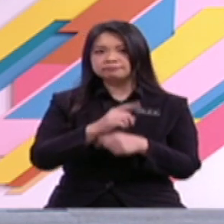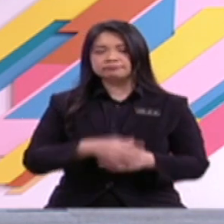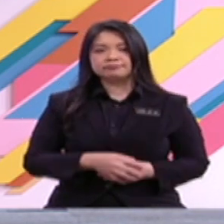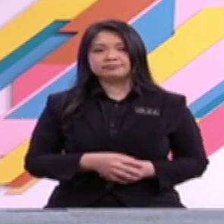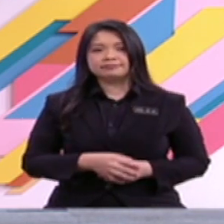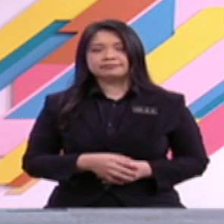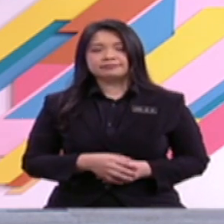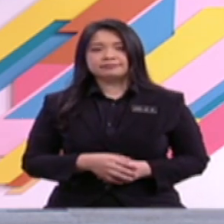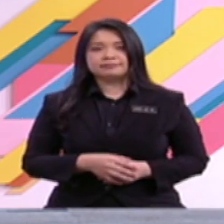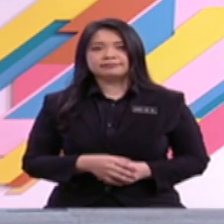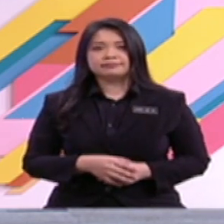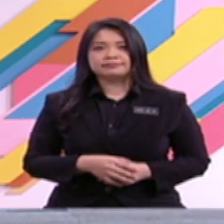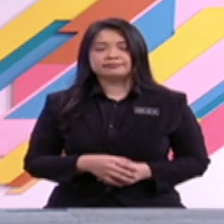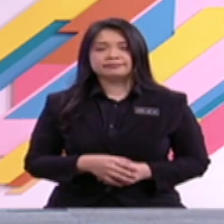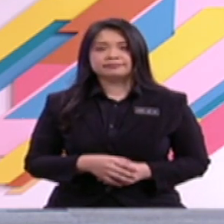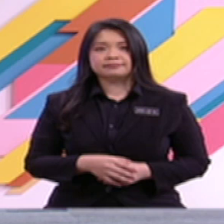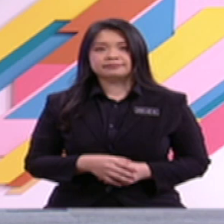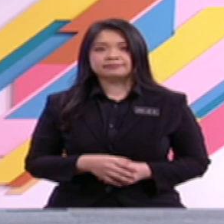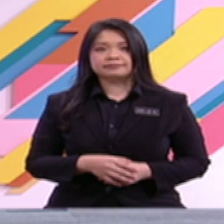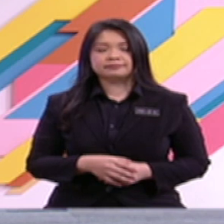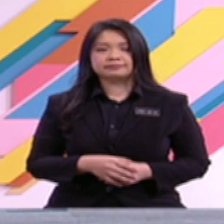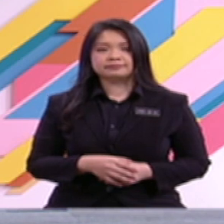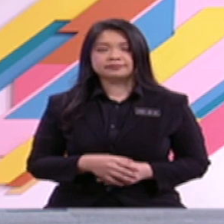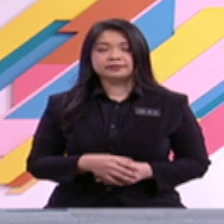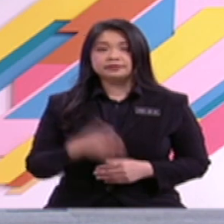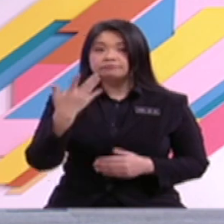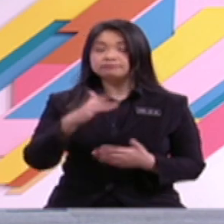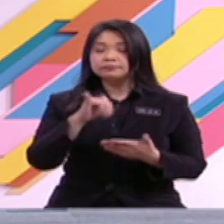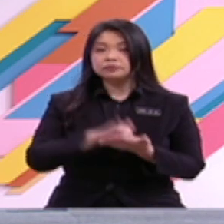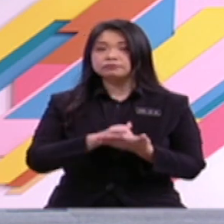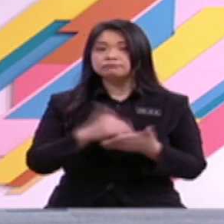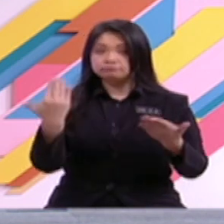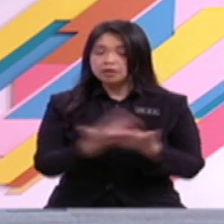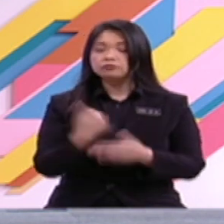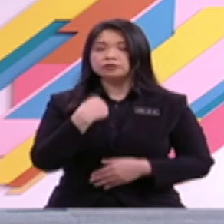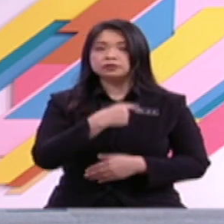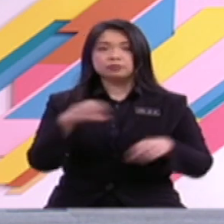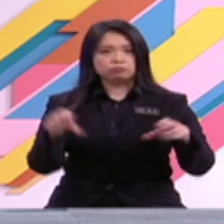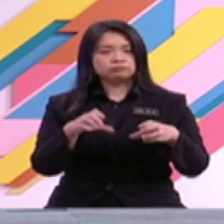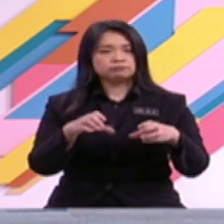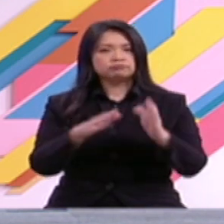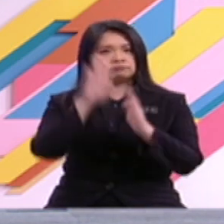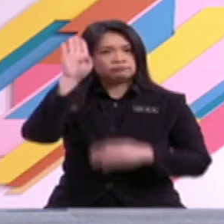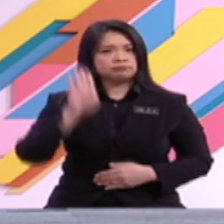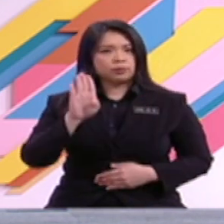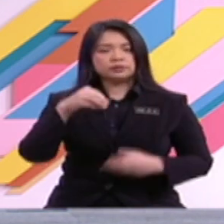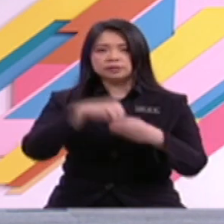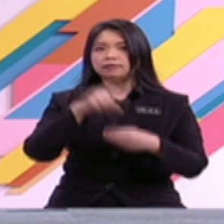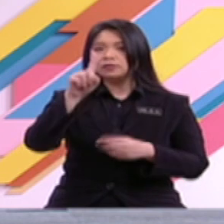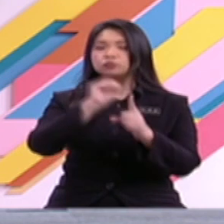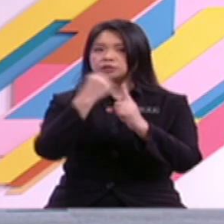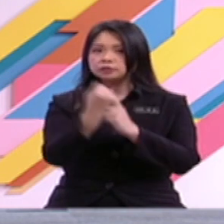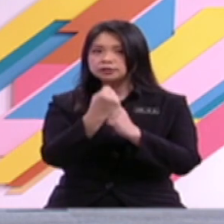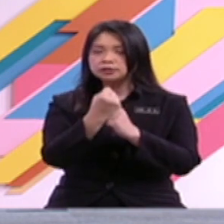situasi inflasi itu bagaimana dan juga deflasi Yes tuh baru kita dapat buat bahwa dalam suatu situasi